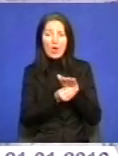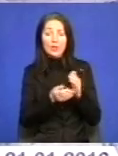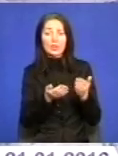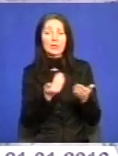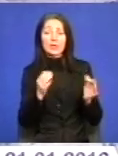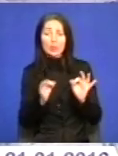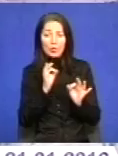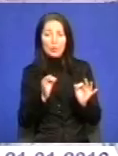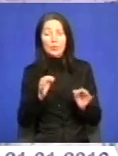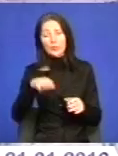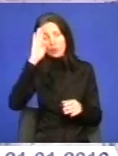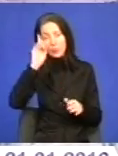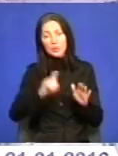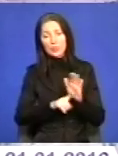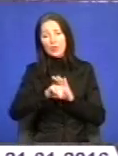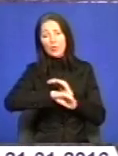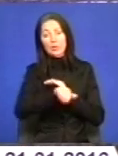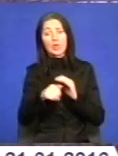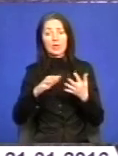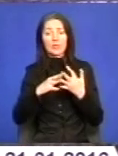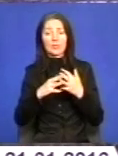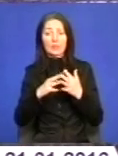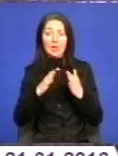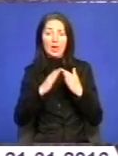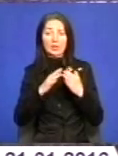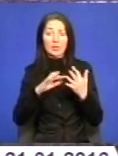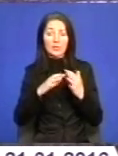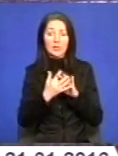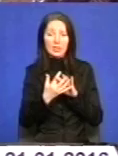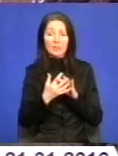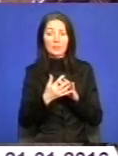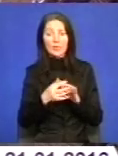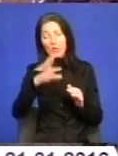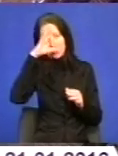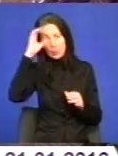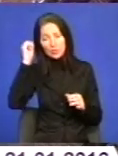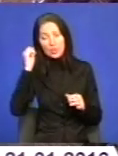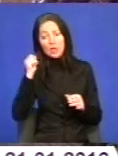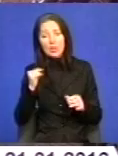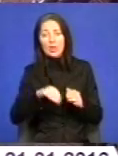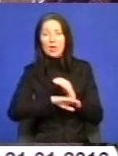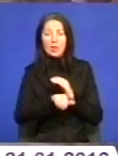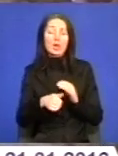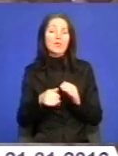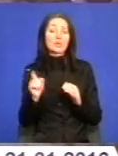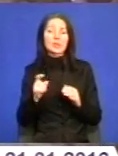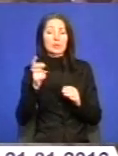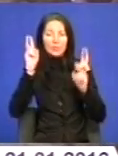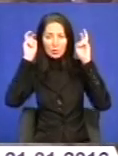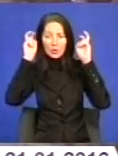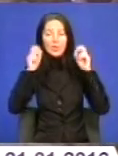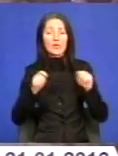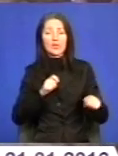почав обкрадати помешкання односельчан. На промисел виходив вночі. Крадій викрадав з господарств кролів, велосипеди, поцупив навіть